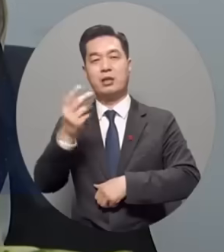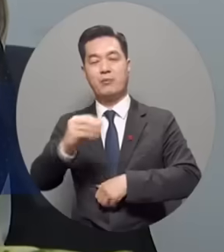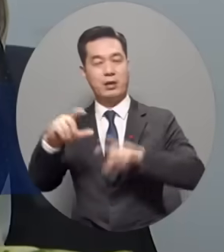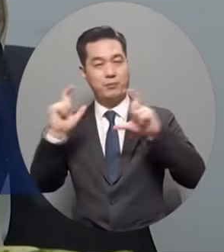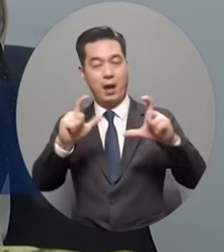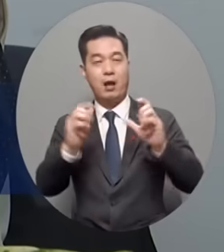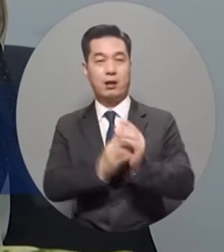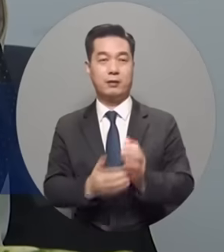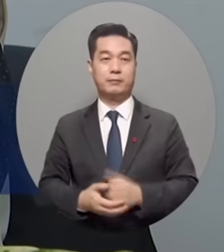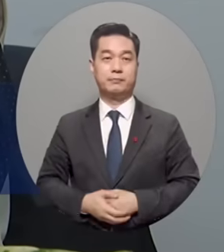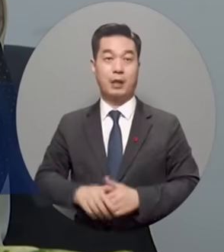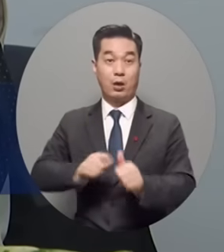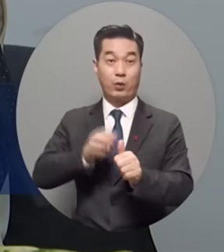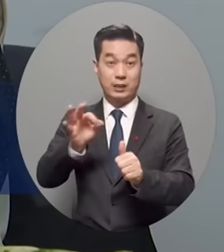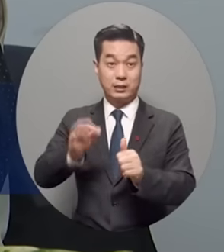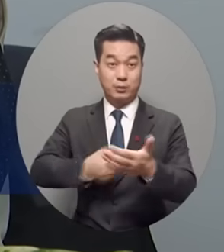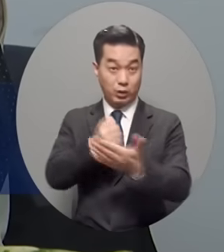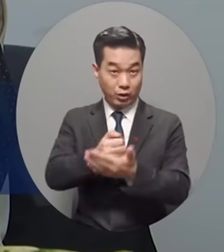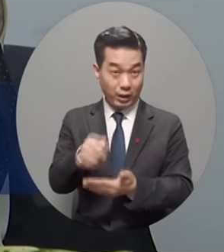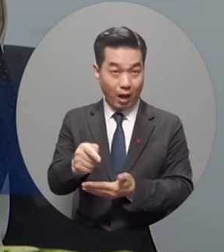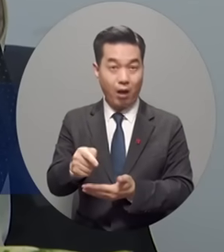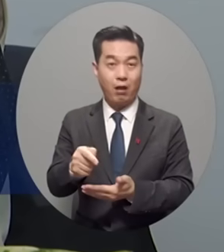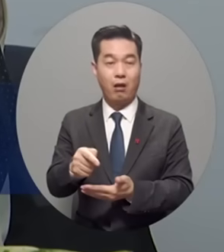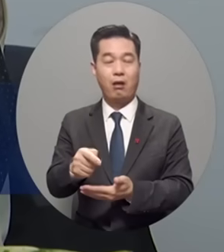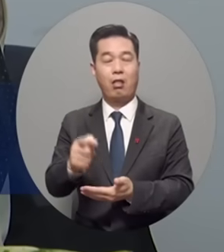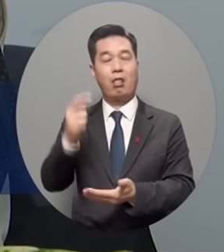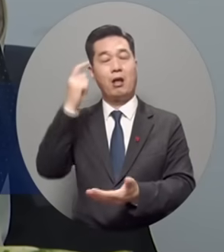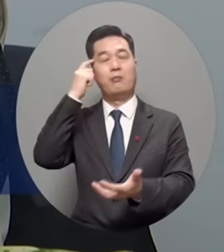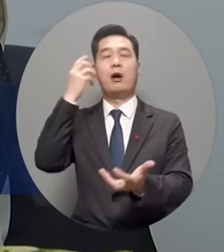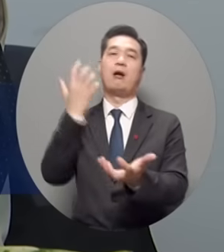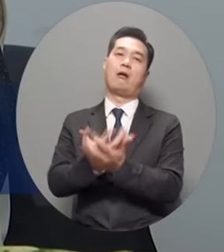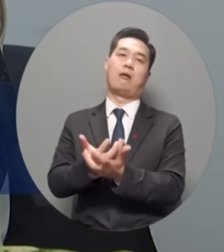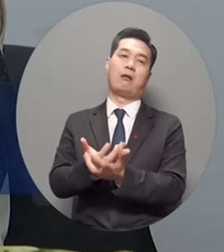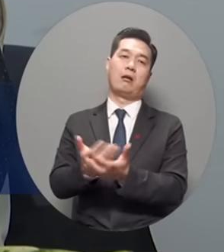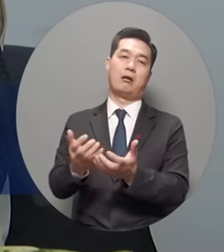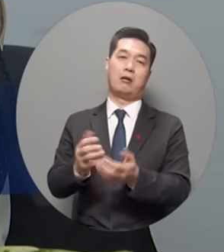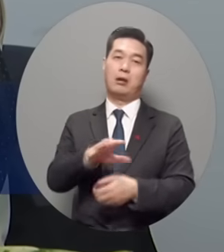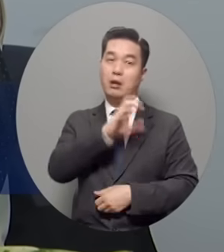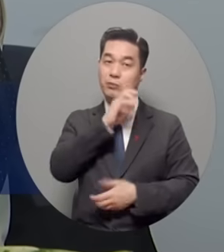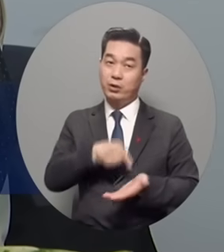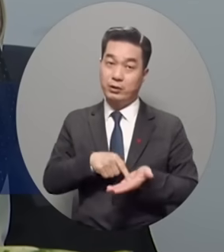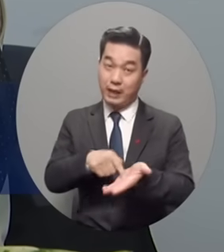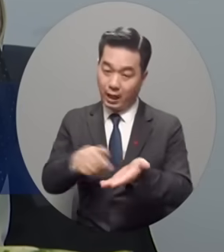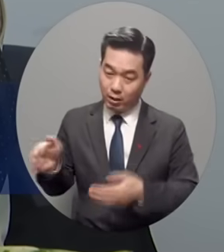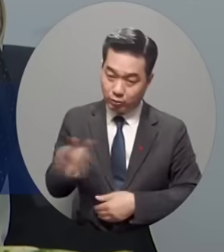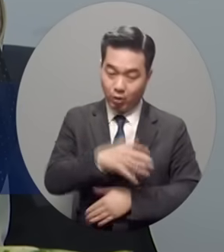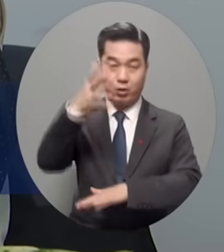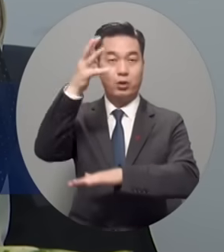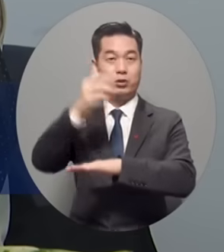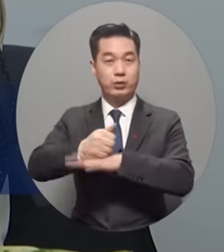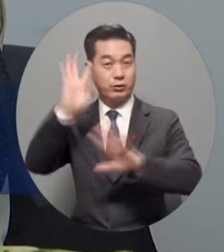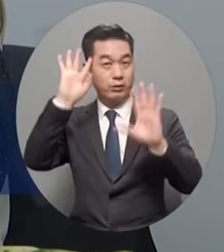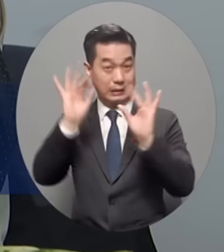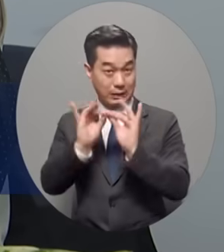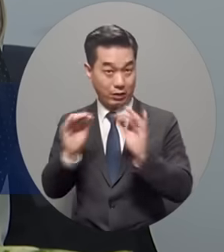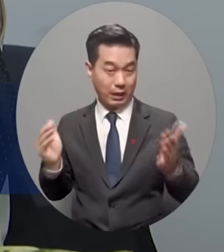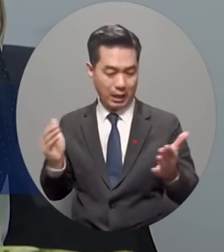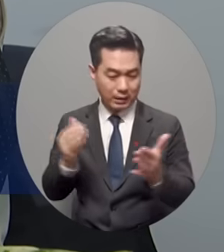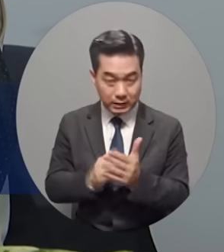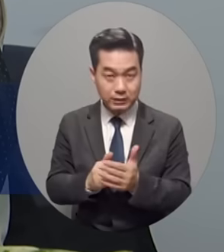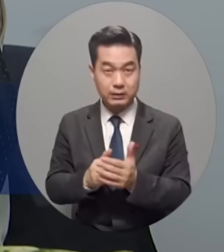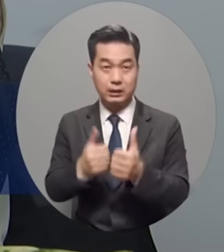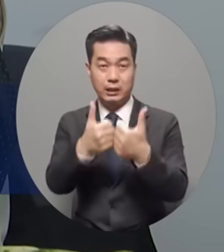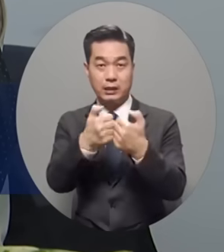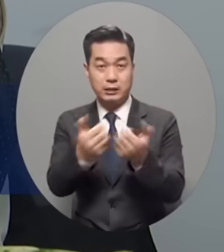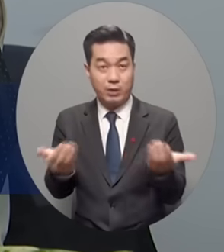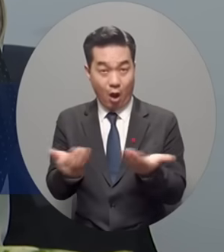과징금 결정이라는 거는 충격적인 결정이거든요. 민원 제기부터 최종 의결까지 심의